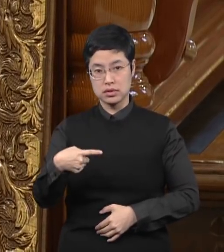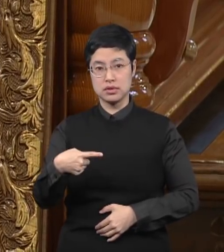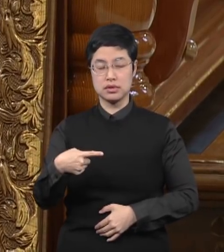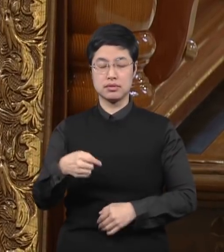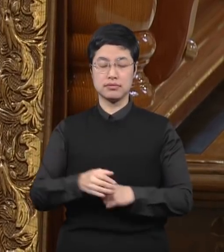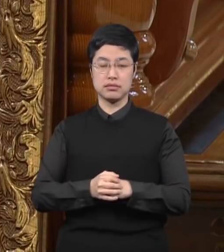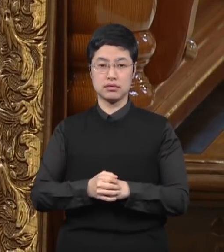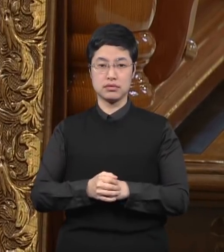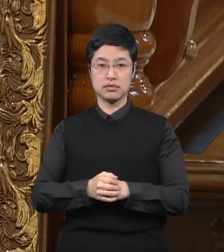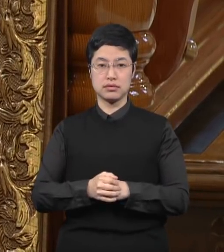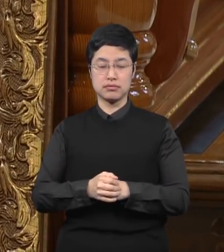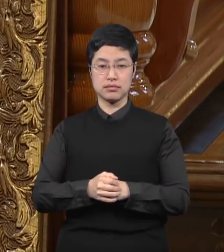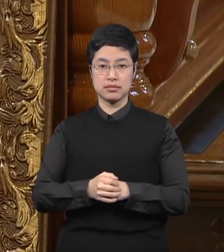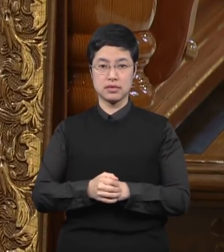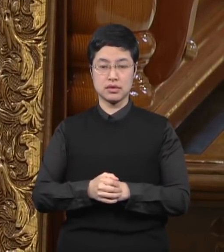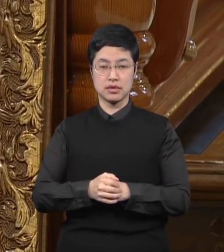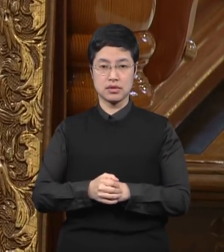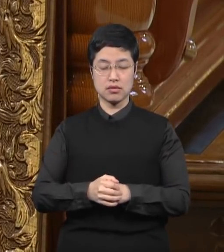지역장 대리구제,